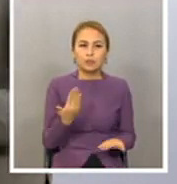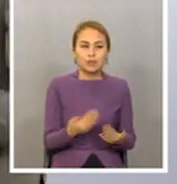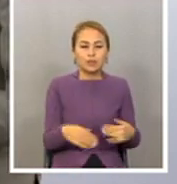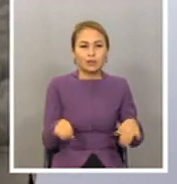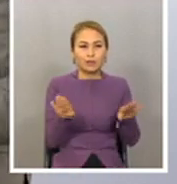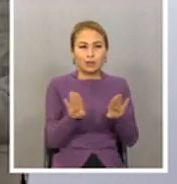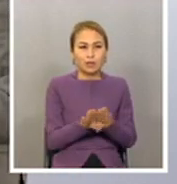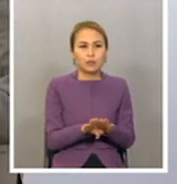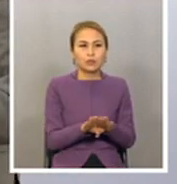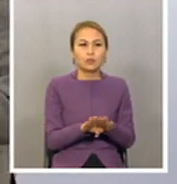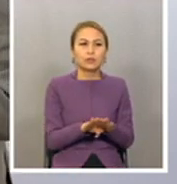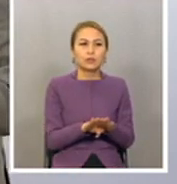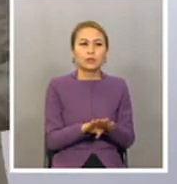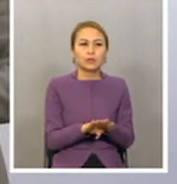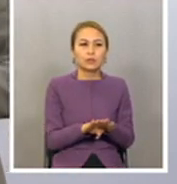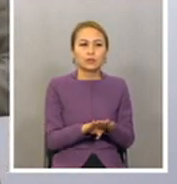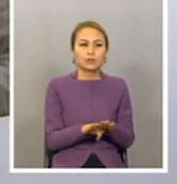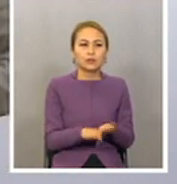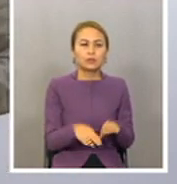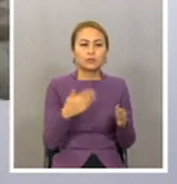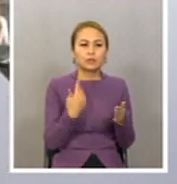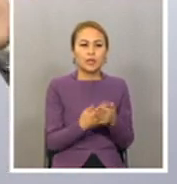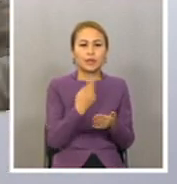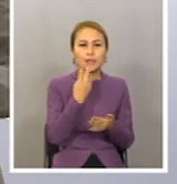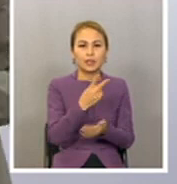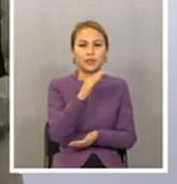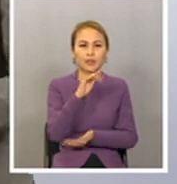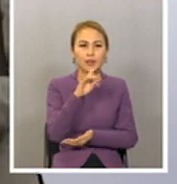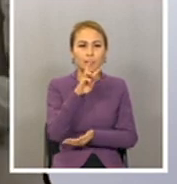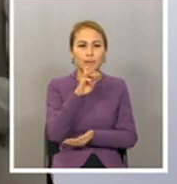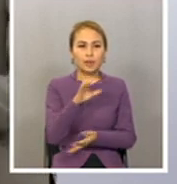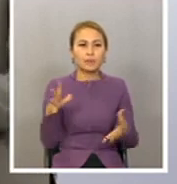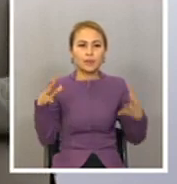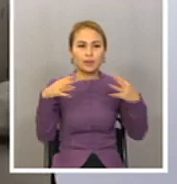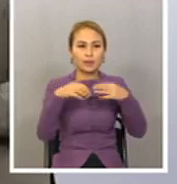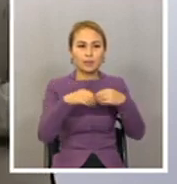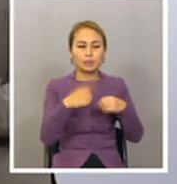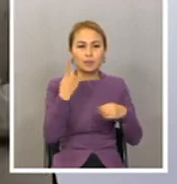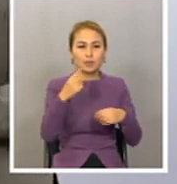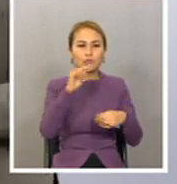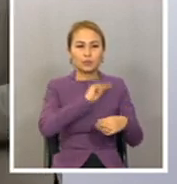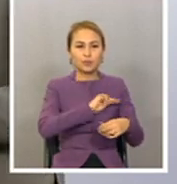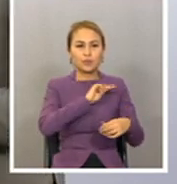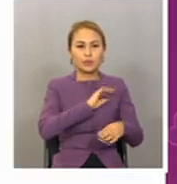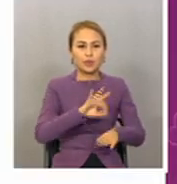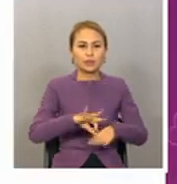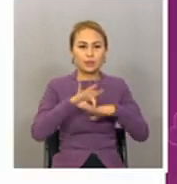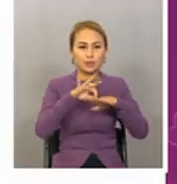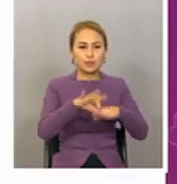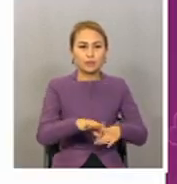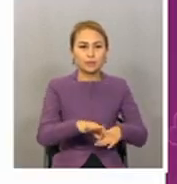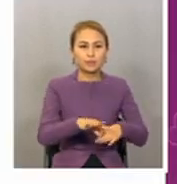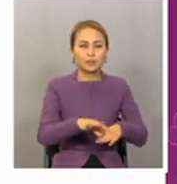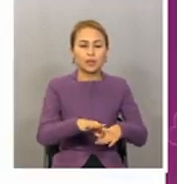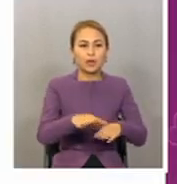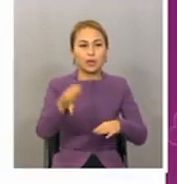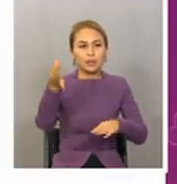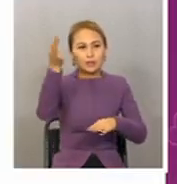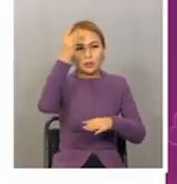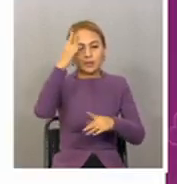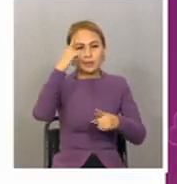сияқты 2 фермер бірігіп, бір жұмысты атқарады. Есімізде